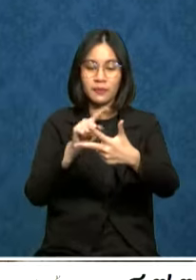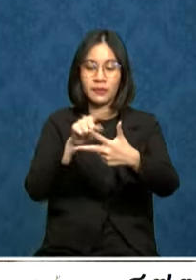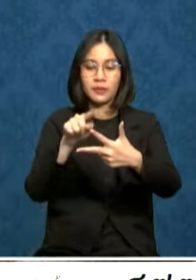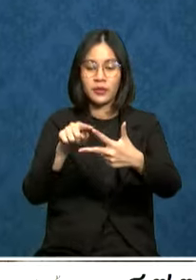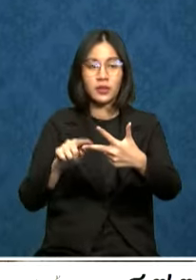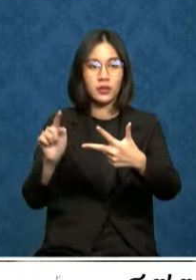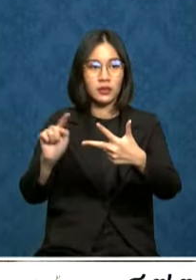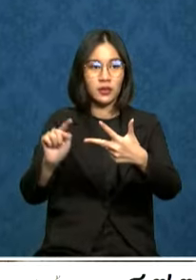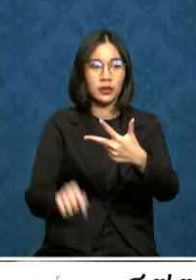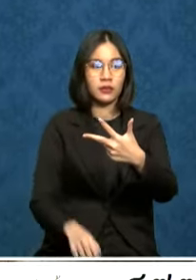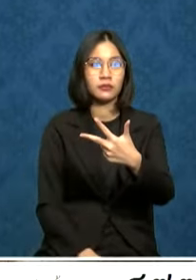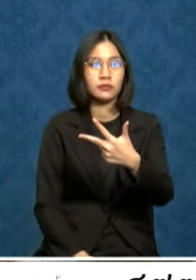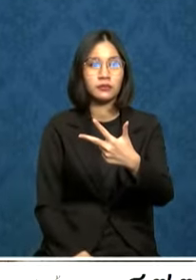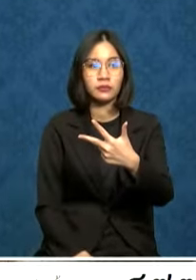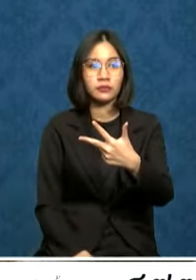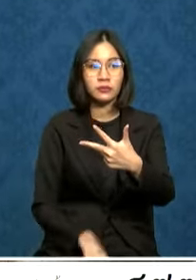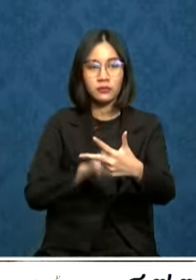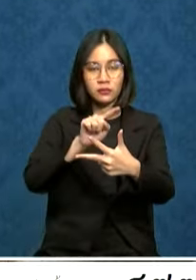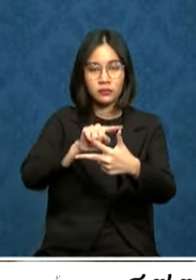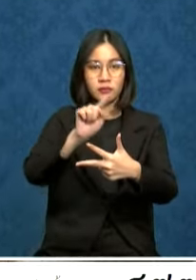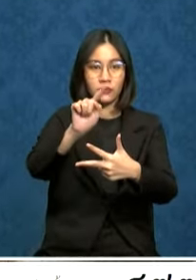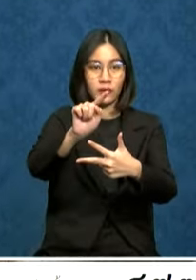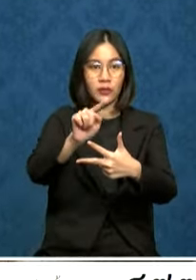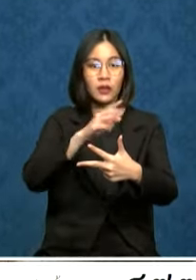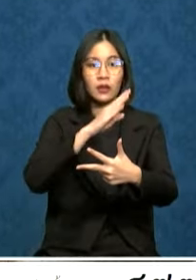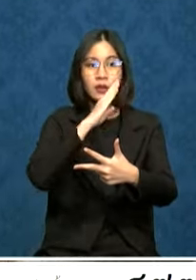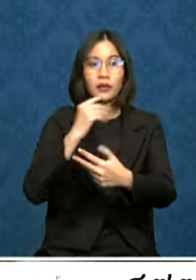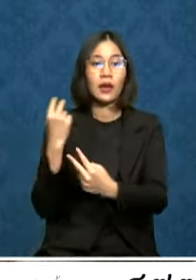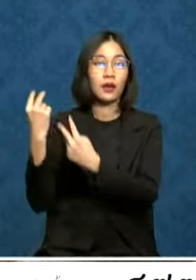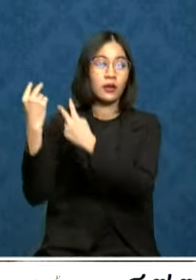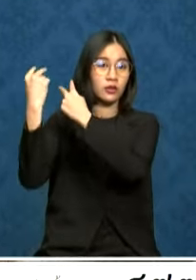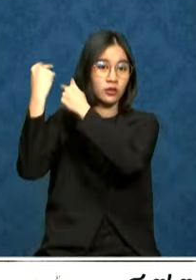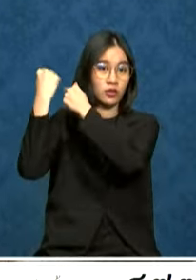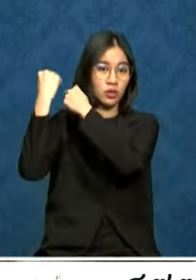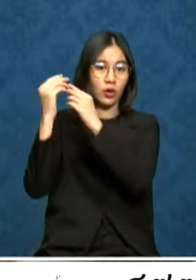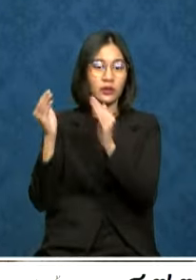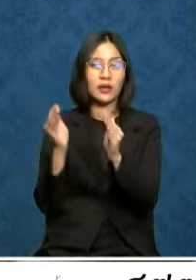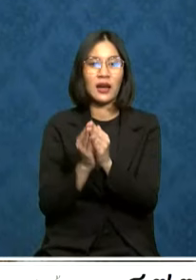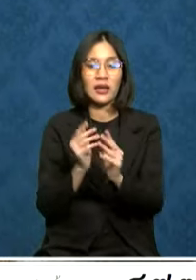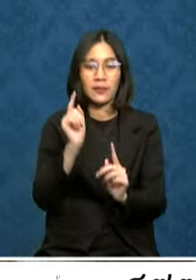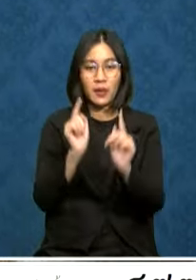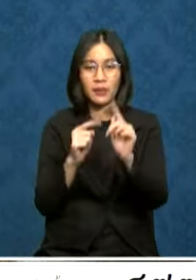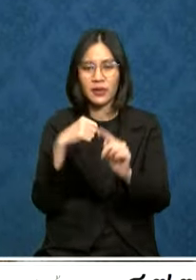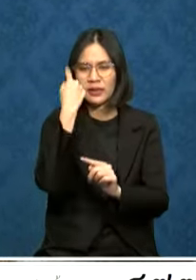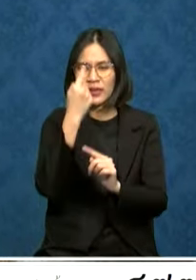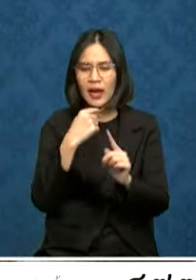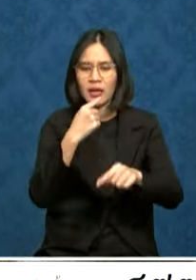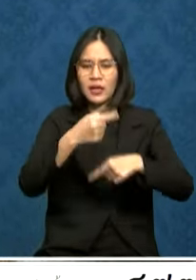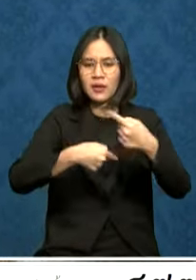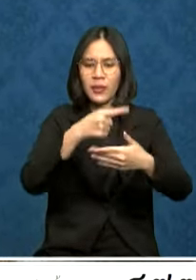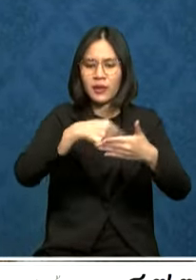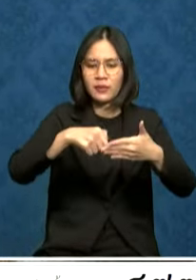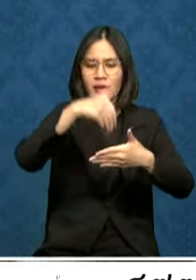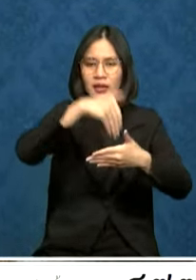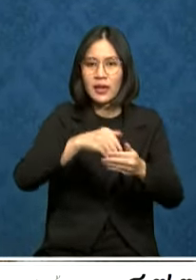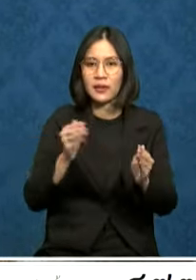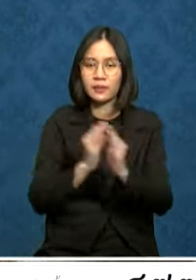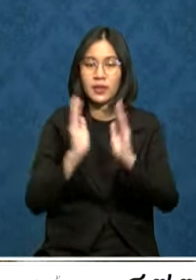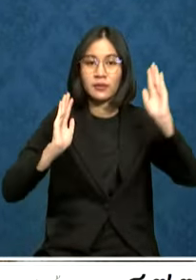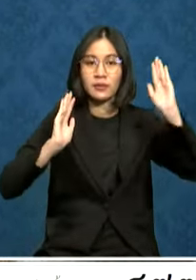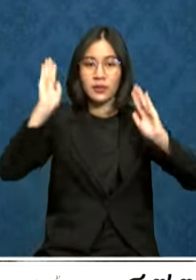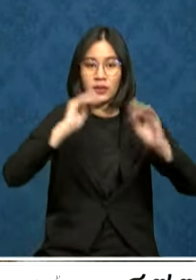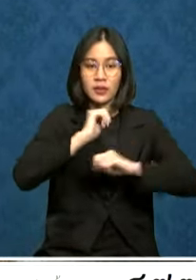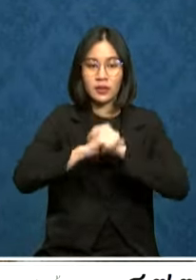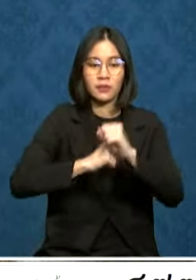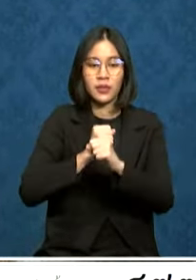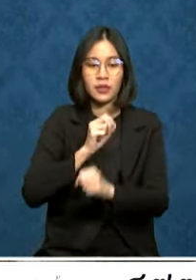อถ้าประเดนที่ 1 เี่ยถ้าเราย้อนกลบไปดูสถิติของผู้ออกมาใช้ 10 ลงประชามติในปี 25